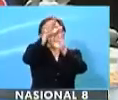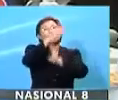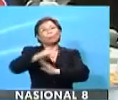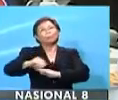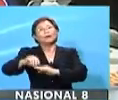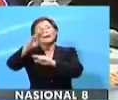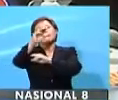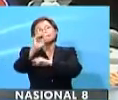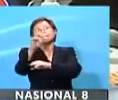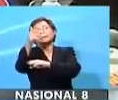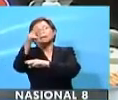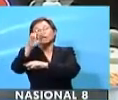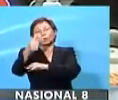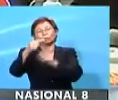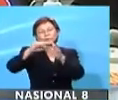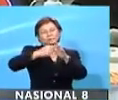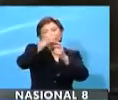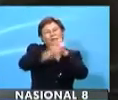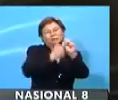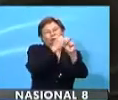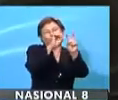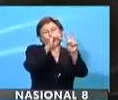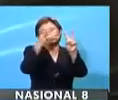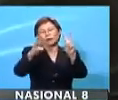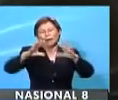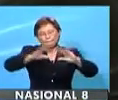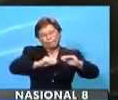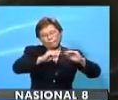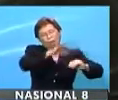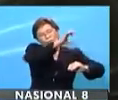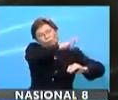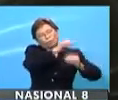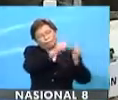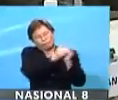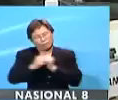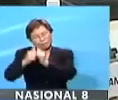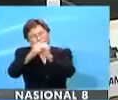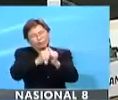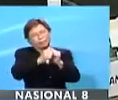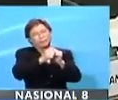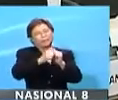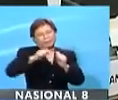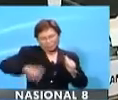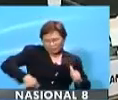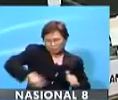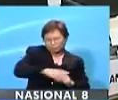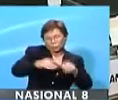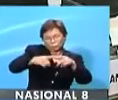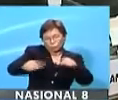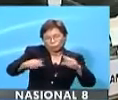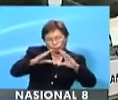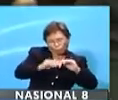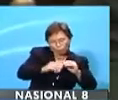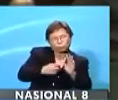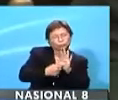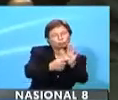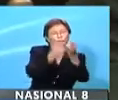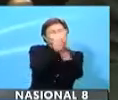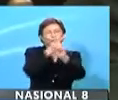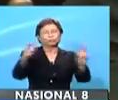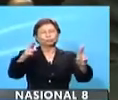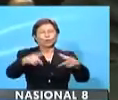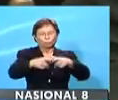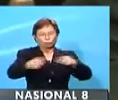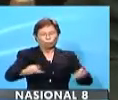dataran Mekong bermula tahun hadapan. Mesyuarat yang dipengerusikan bersama antara Kemboja dan Jepun itu juga menyaksikan kesediaan